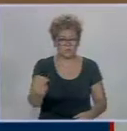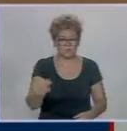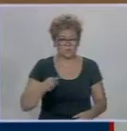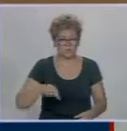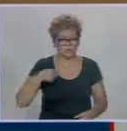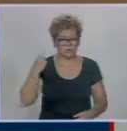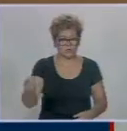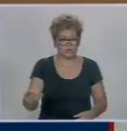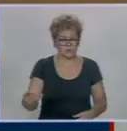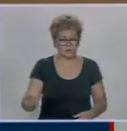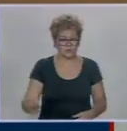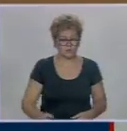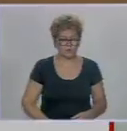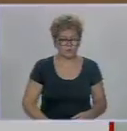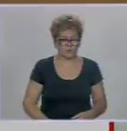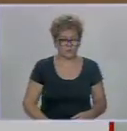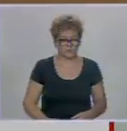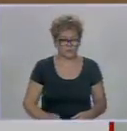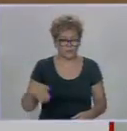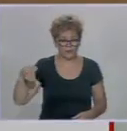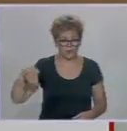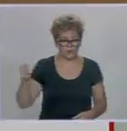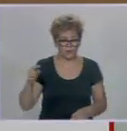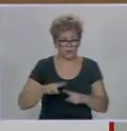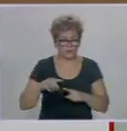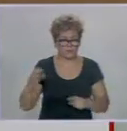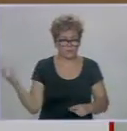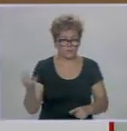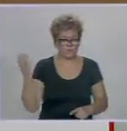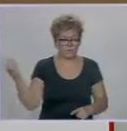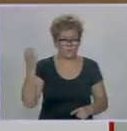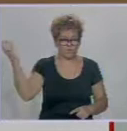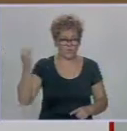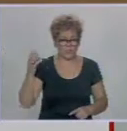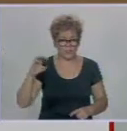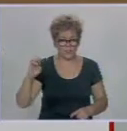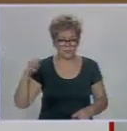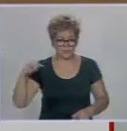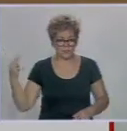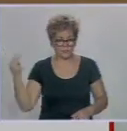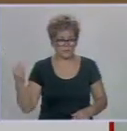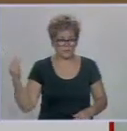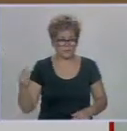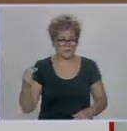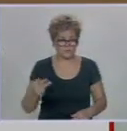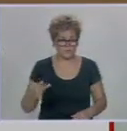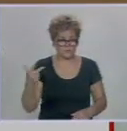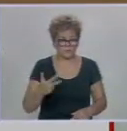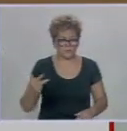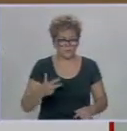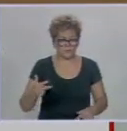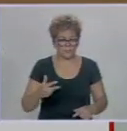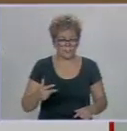depășirea concentrațiilor maxime admise de monoxid de carbon pe direcțiile est și vest în 13 probe din totalul